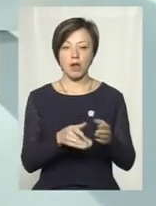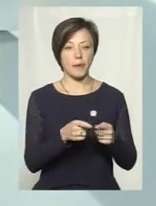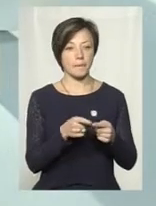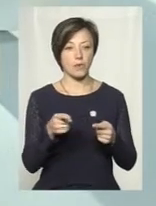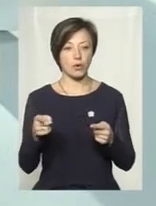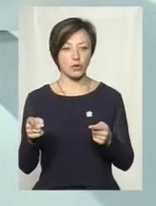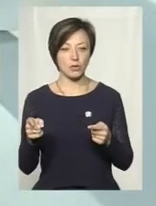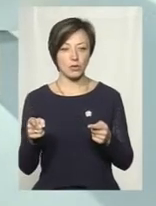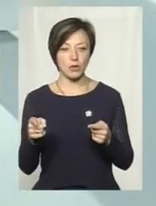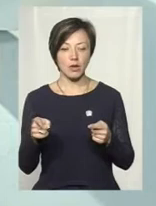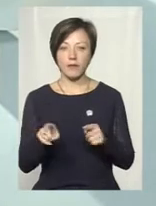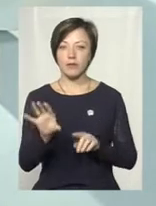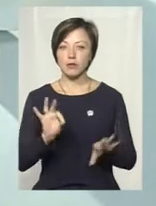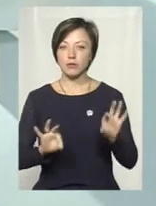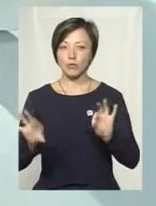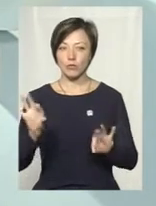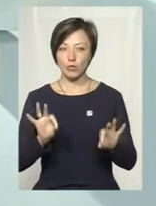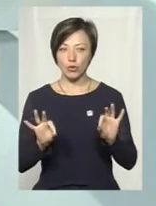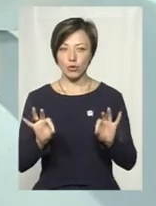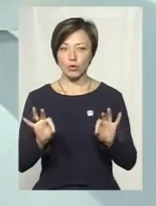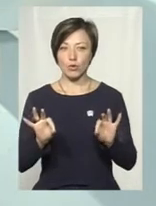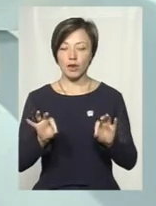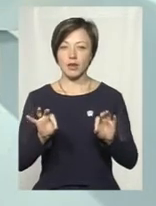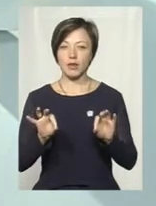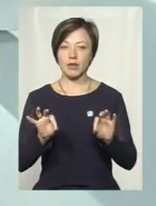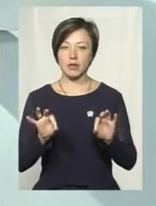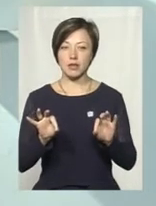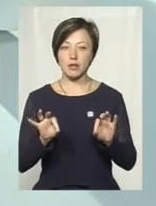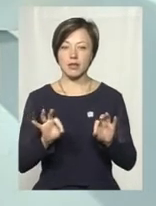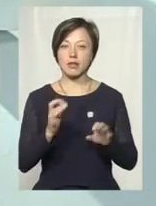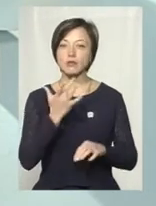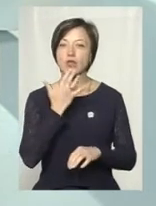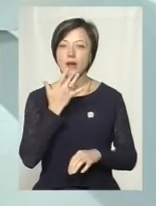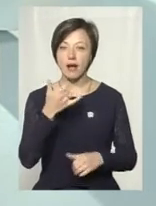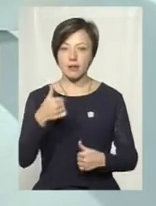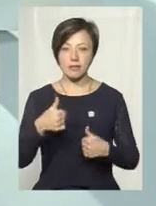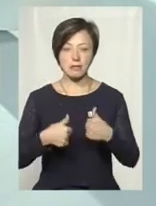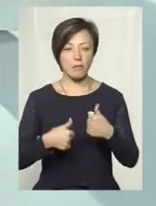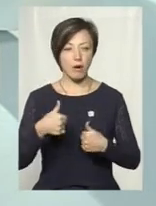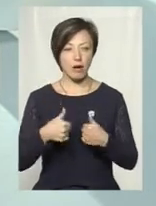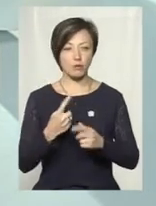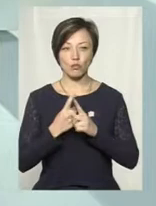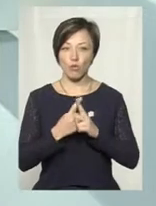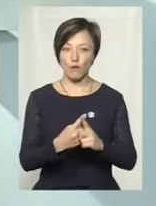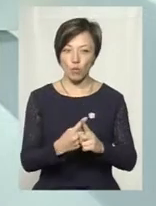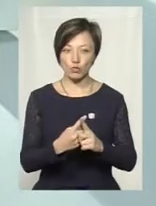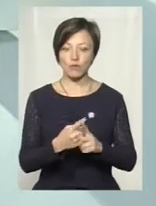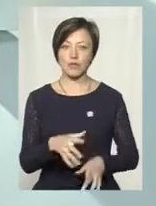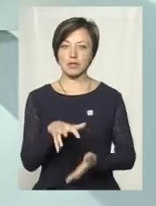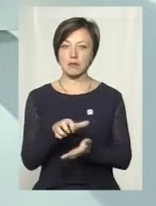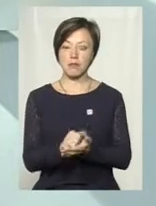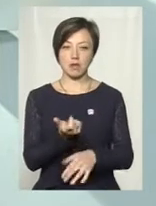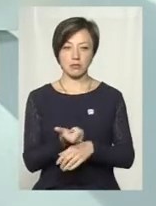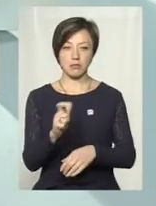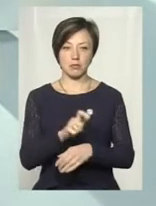протязі відбору, тестування і національних змагань. Вони супроводжували та займалися